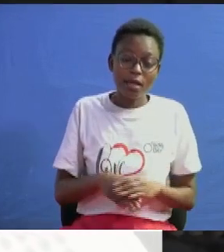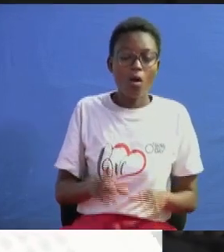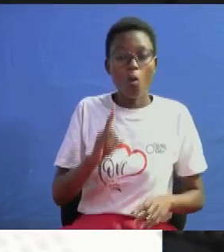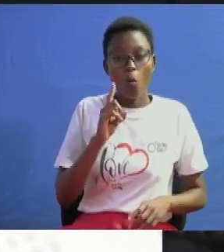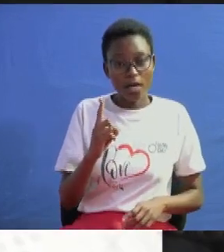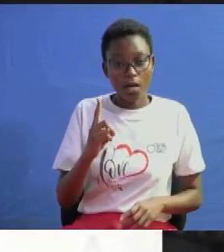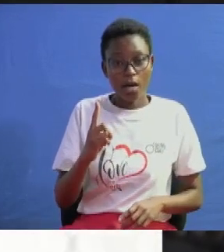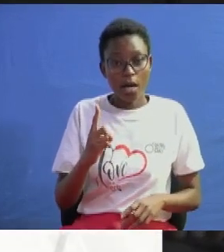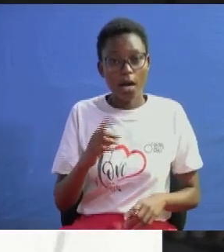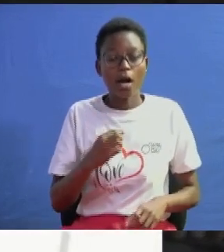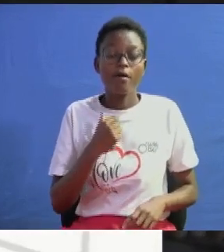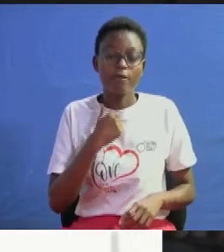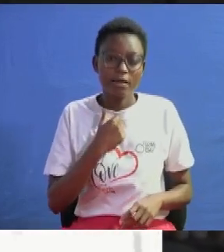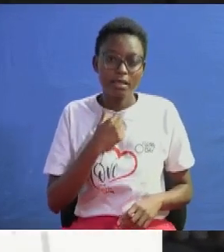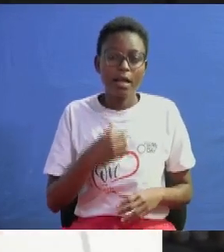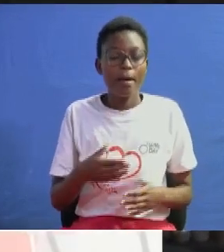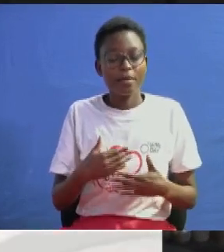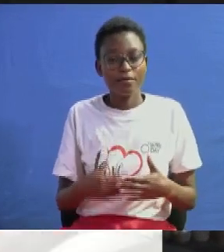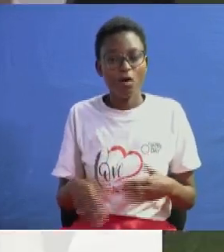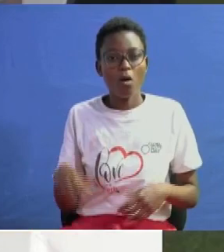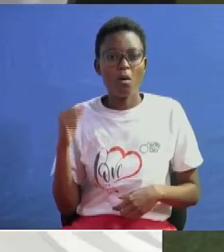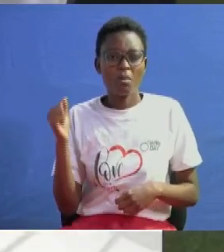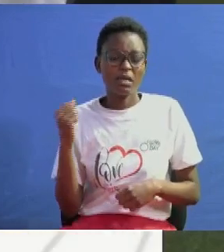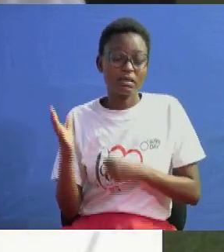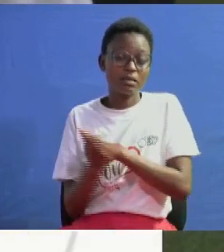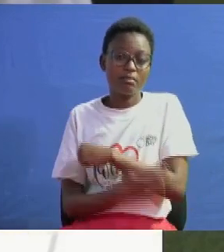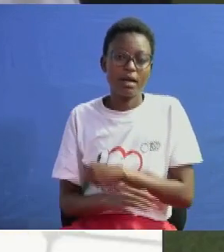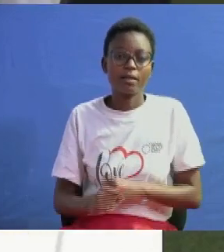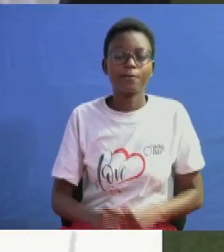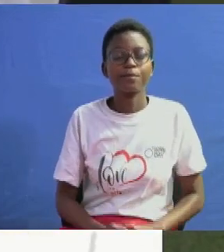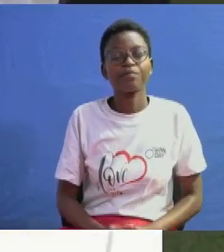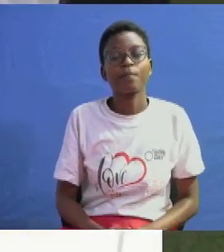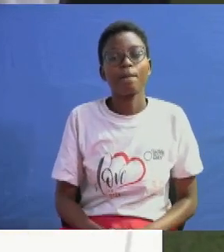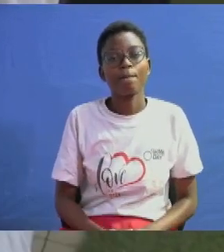to their voters before engaging in unhealthy politics. Anyango, Sylvia, KUTV.